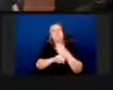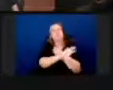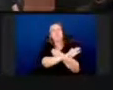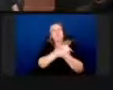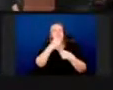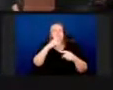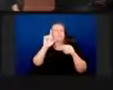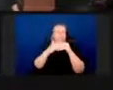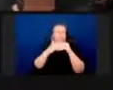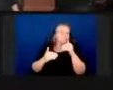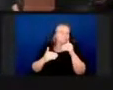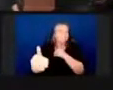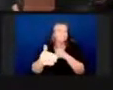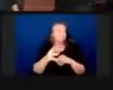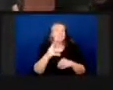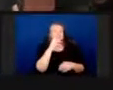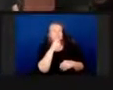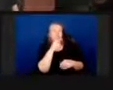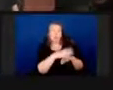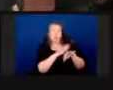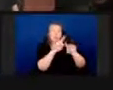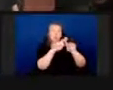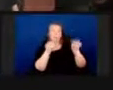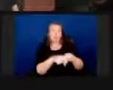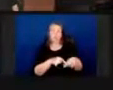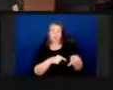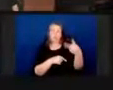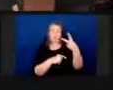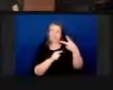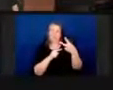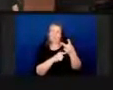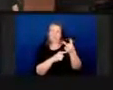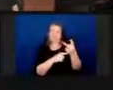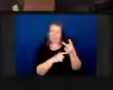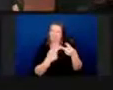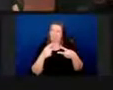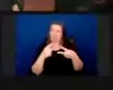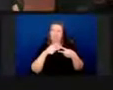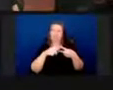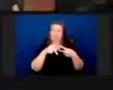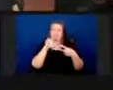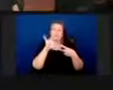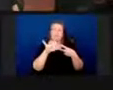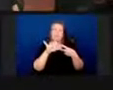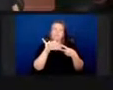inawasaidia kuweza kujua hali halisi ilivyo ya kazi.